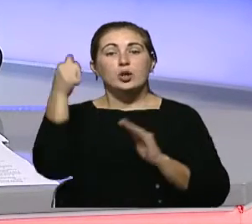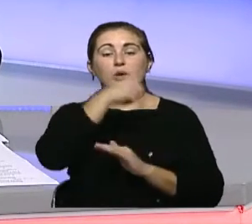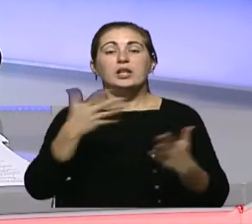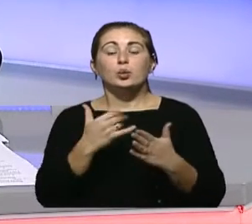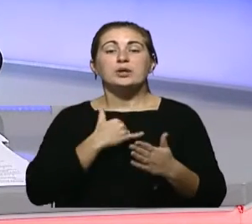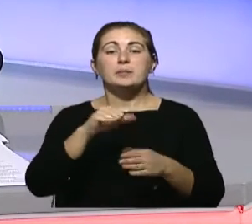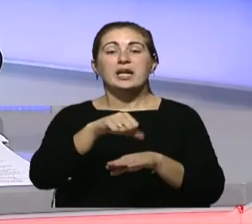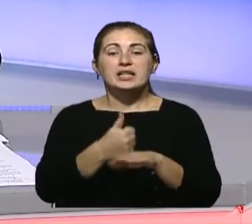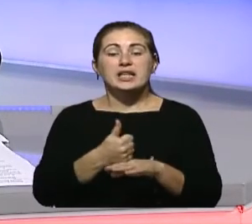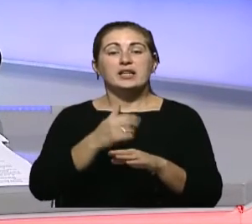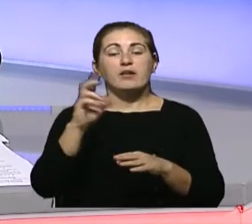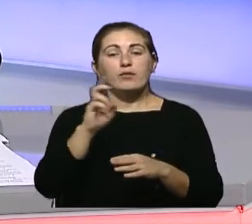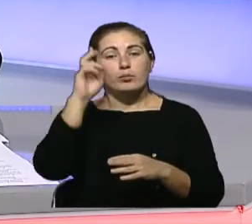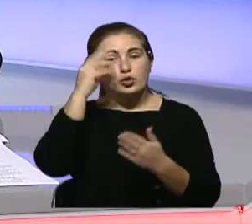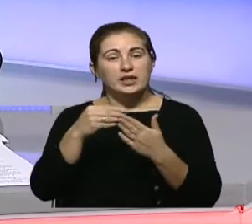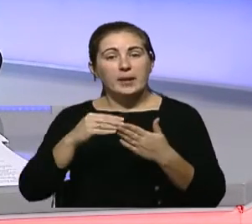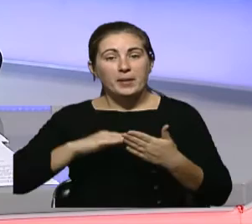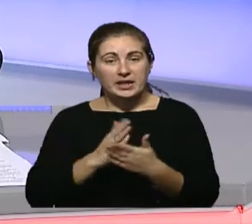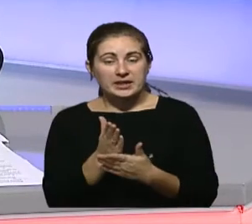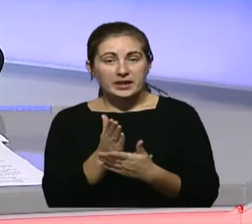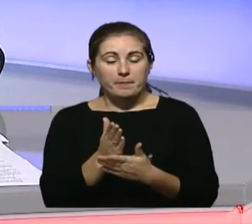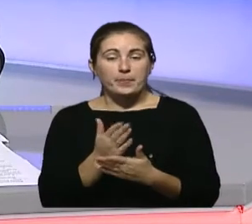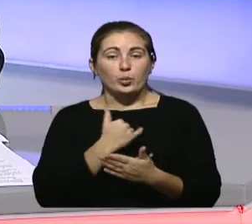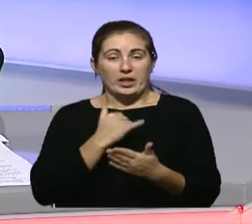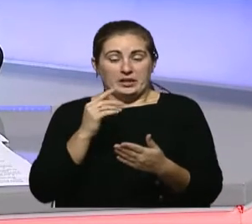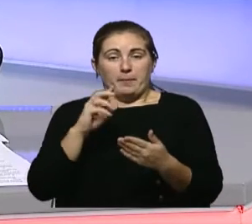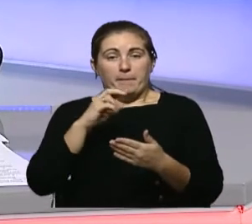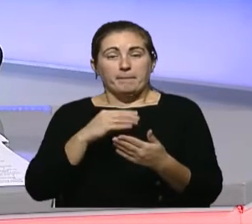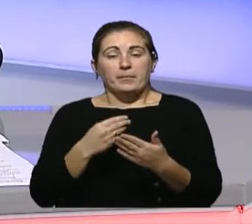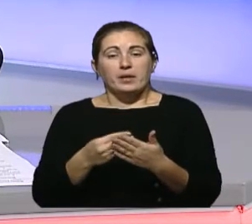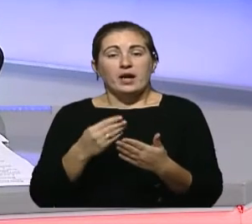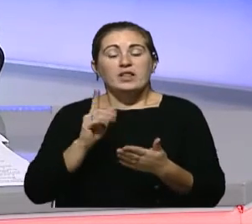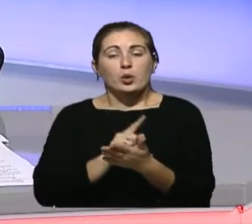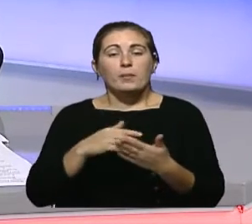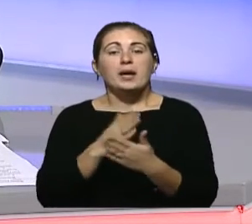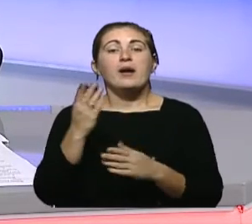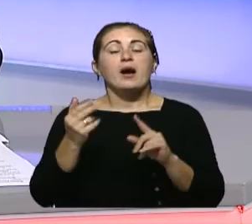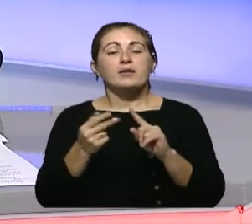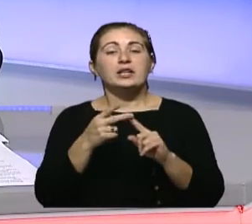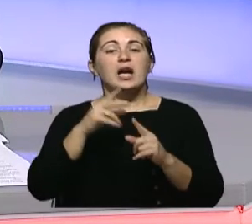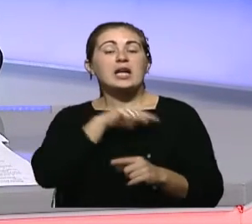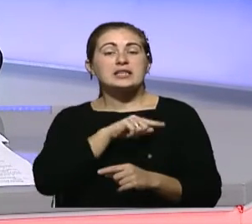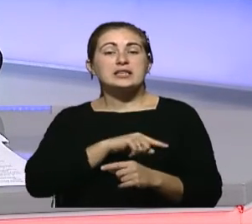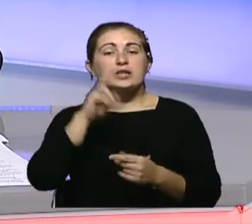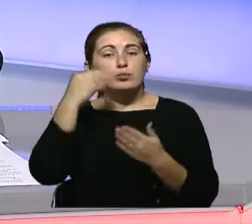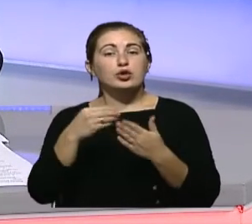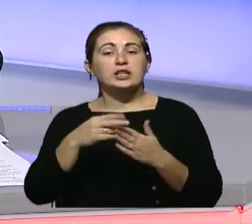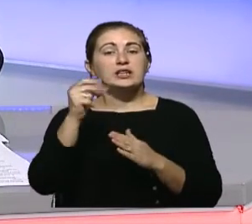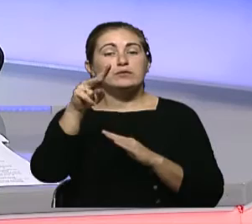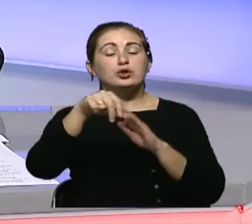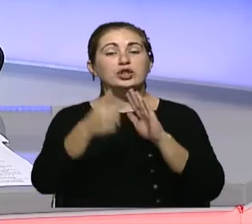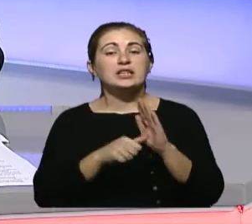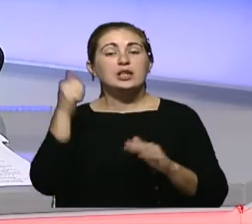приоритеты в бюджетной политике, какие у нас приоритеты в налоговой политике. Ну, вторым вопросом понятно, что основные характеристики бюджета Республики Крым на 16-й